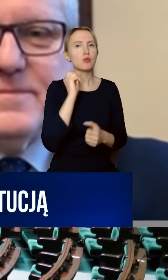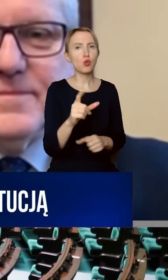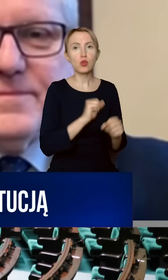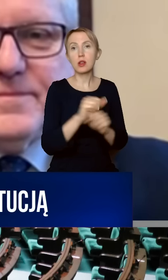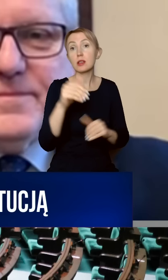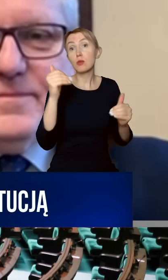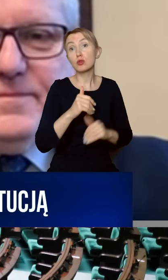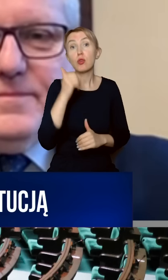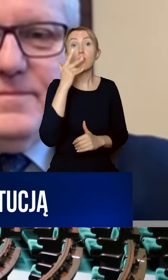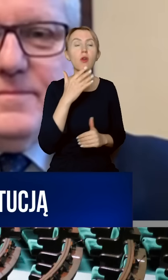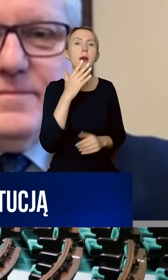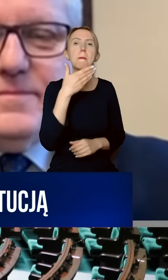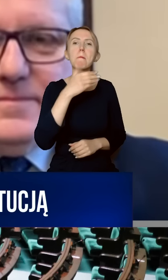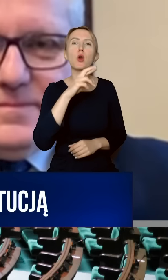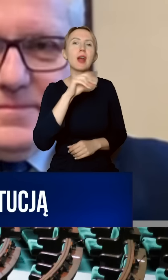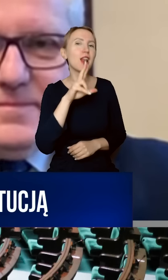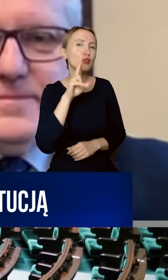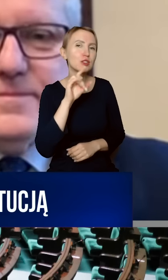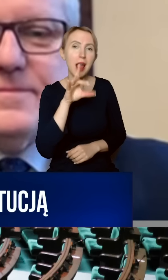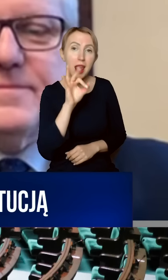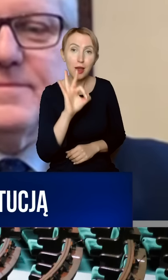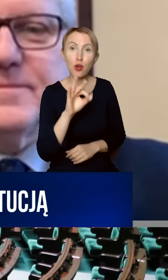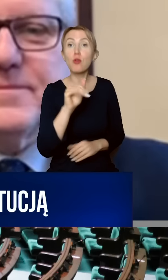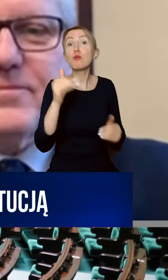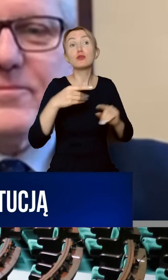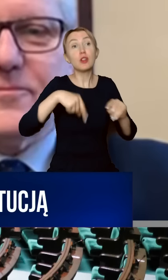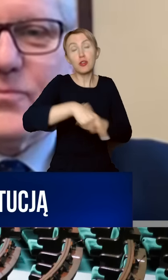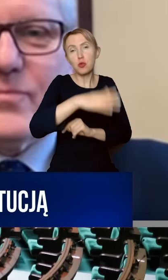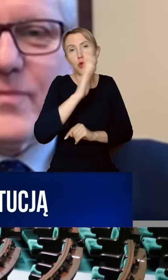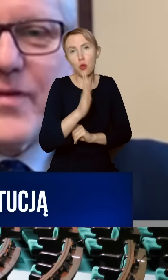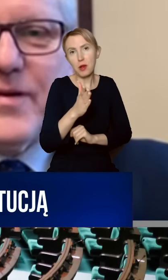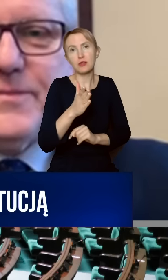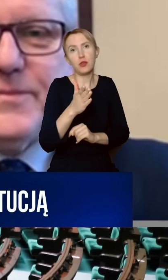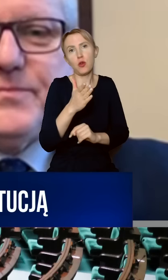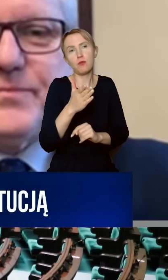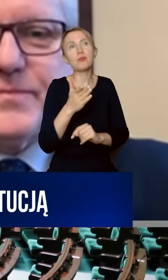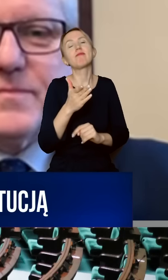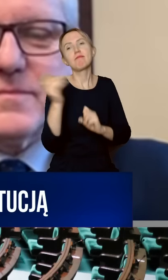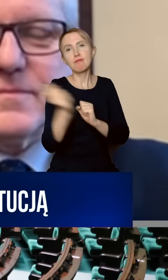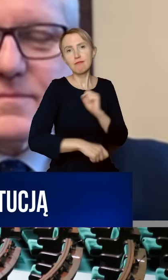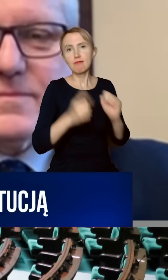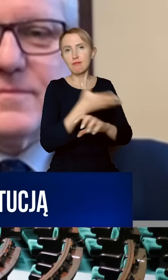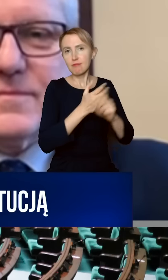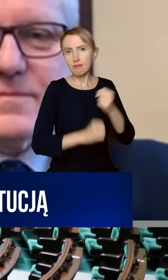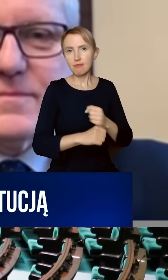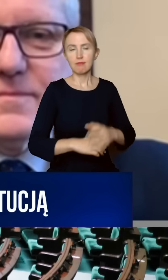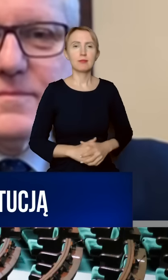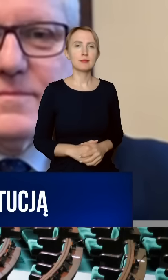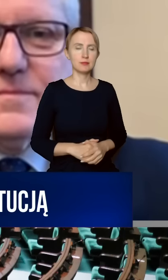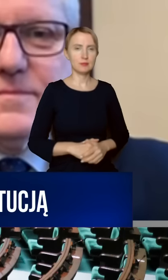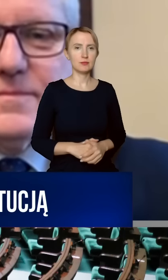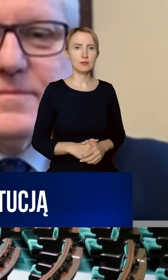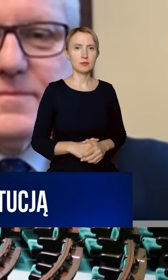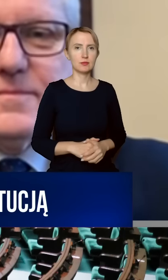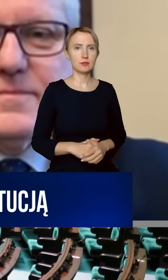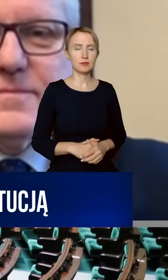mówienie moralność Kalego za chwilę będą się należeć nie tylko retorsje słowne czy połajanki publiczne, ale